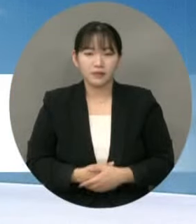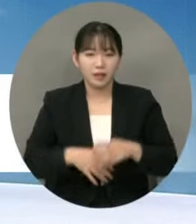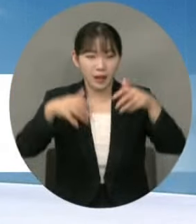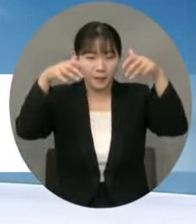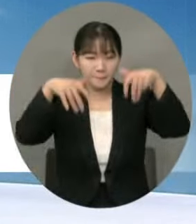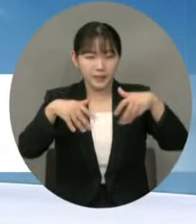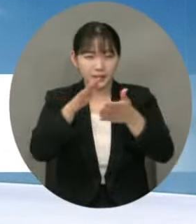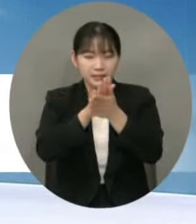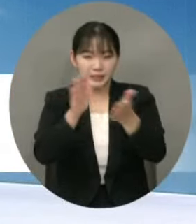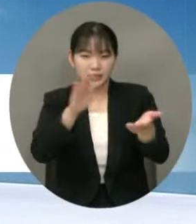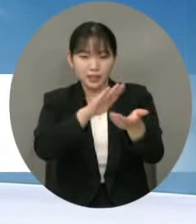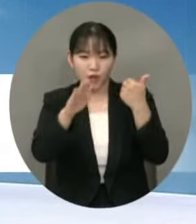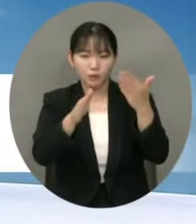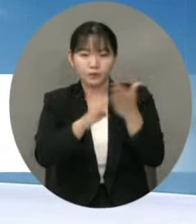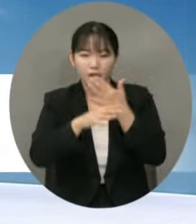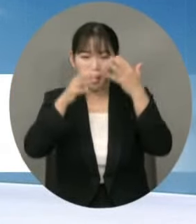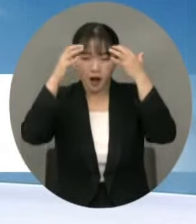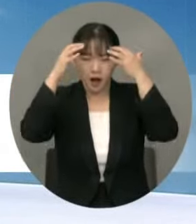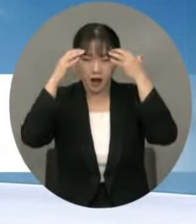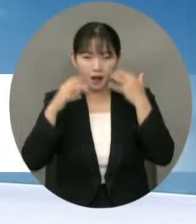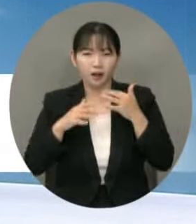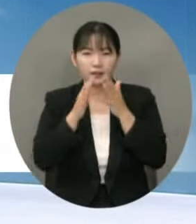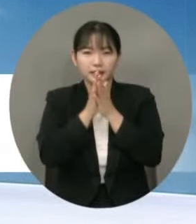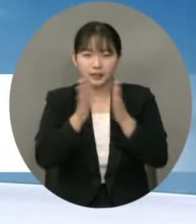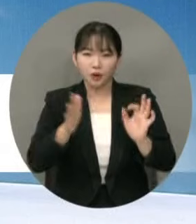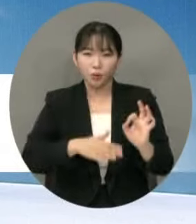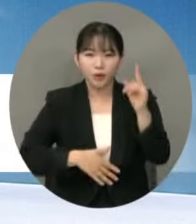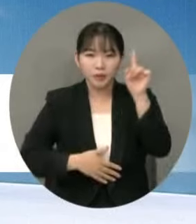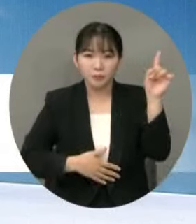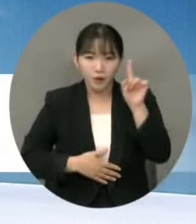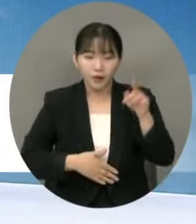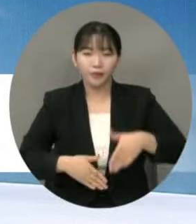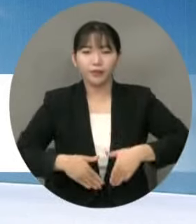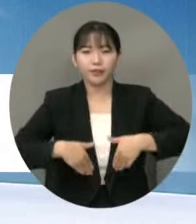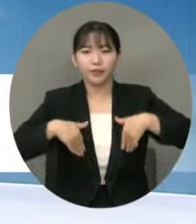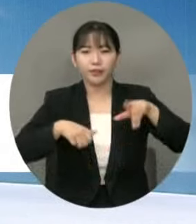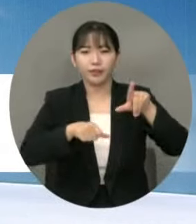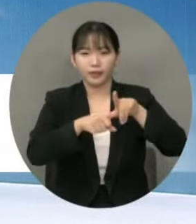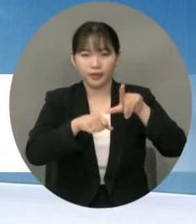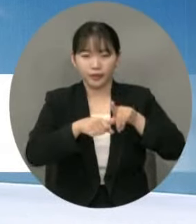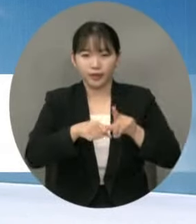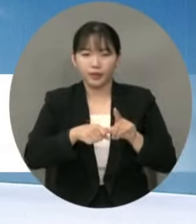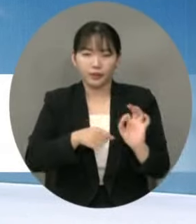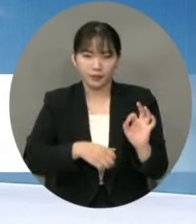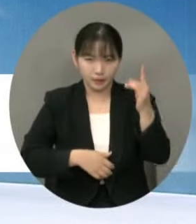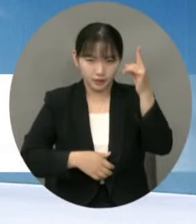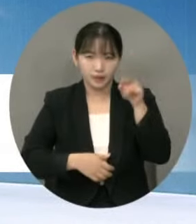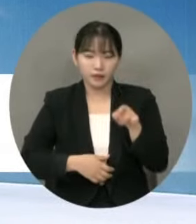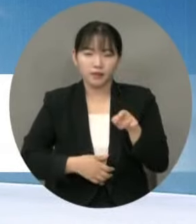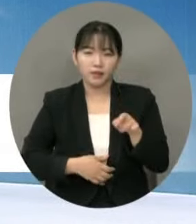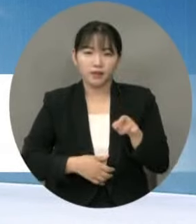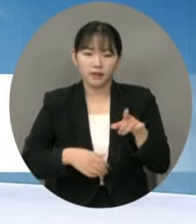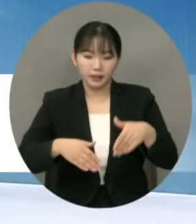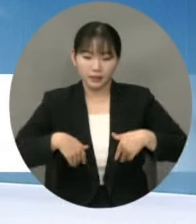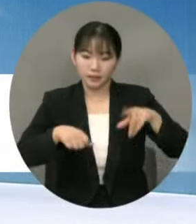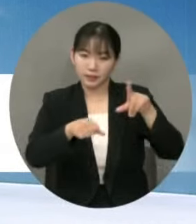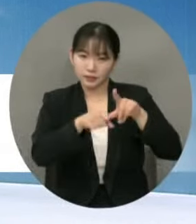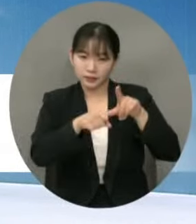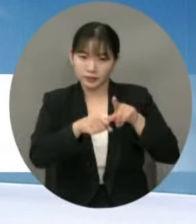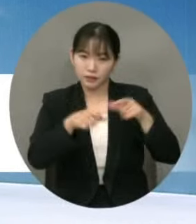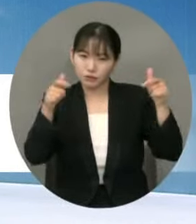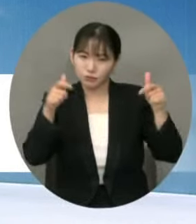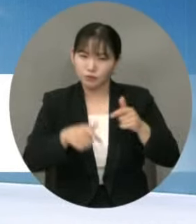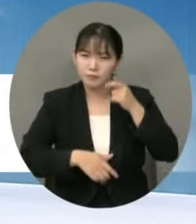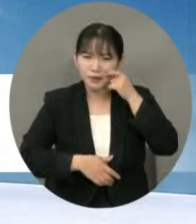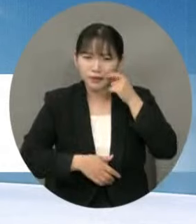장마가 시작되기 전부터 기승을 부리고 있는 무더위의 주범으로 흔히 온실가스가 지목되고 있는데요. 이 온실가스를